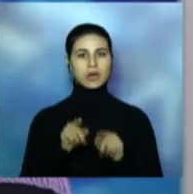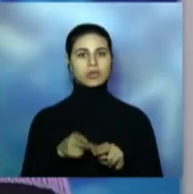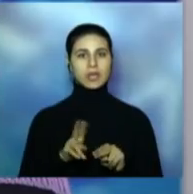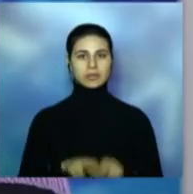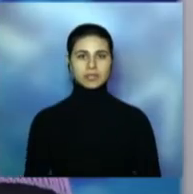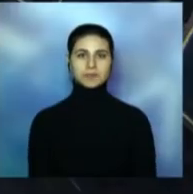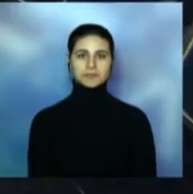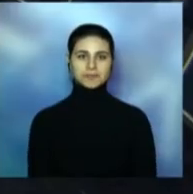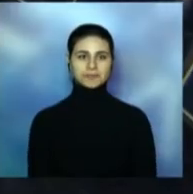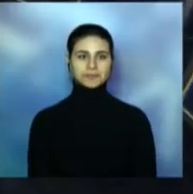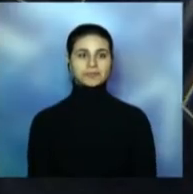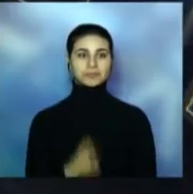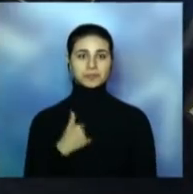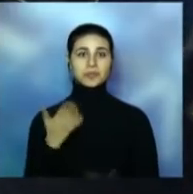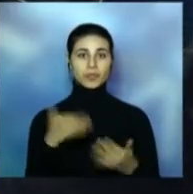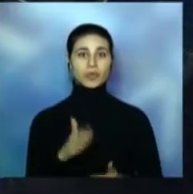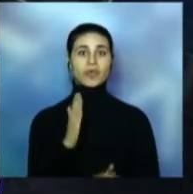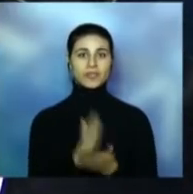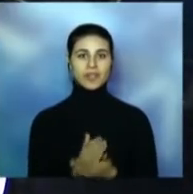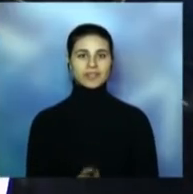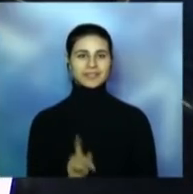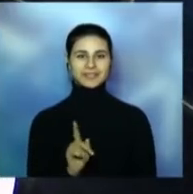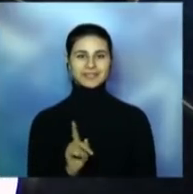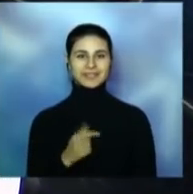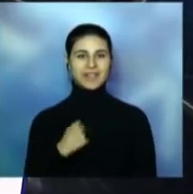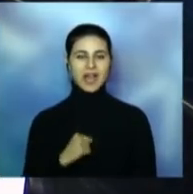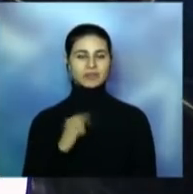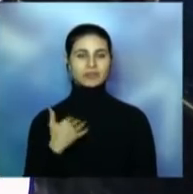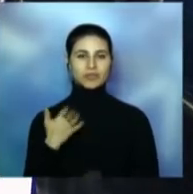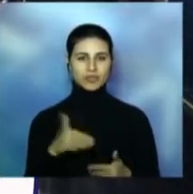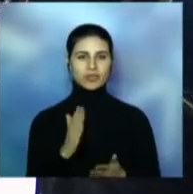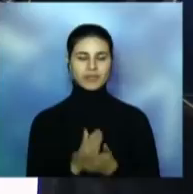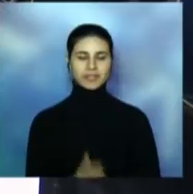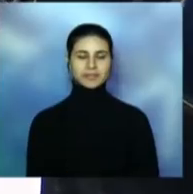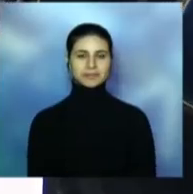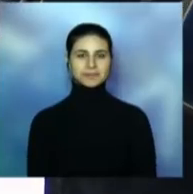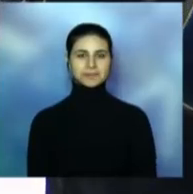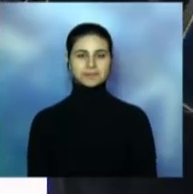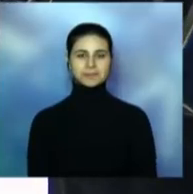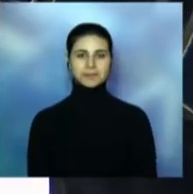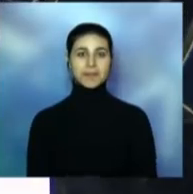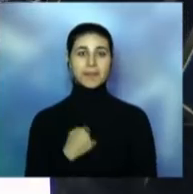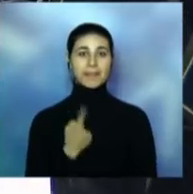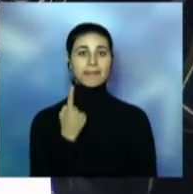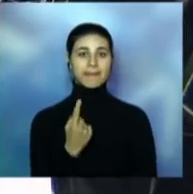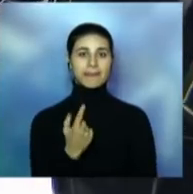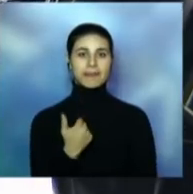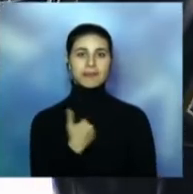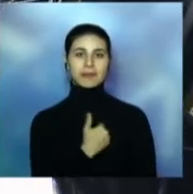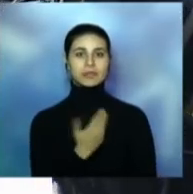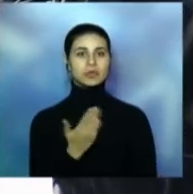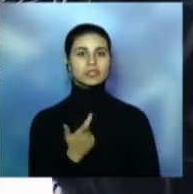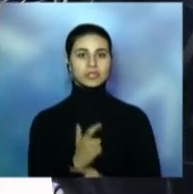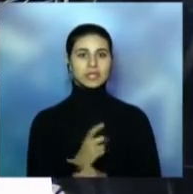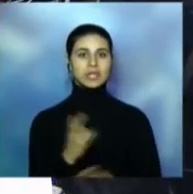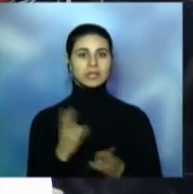არ ვცდილობ მე ვარ უკვე ამ პრობლემაში ვარ მე არც მე ერთი კომპონენტი მაქვს რომელშიც